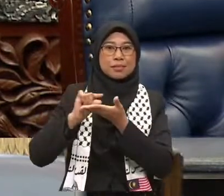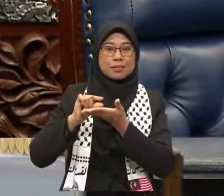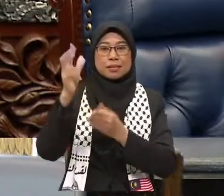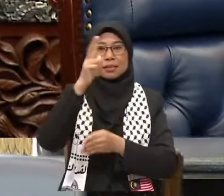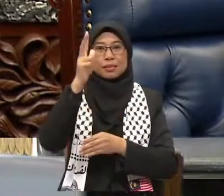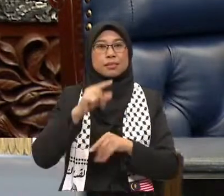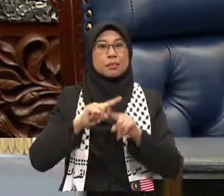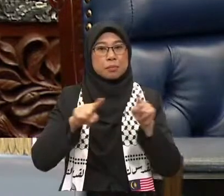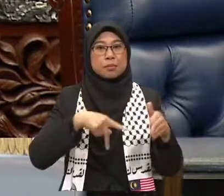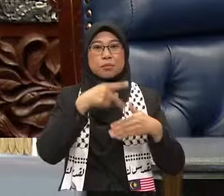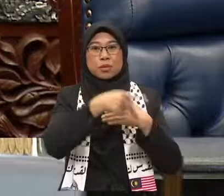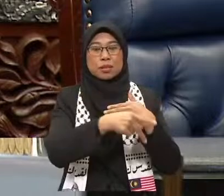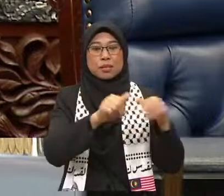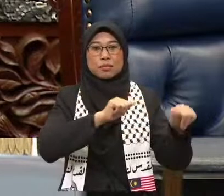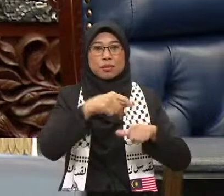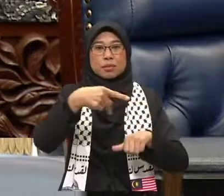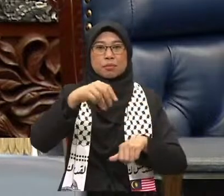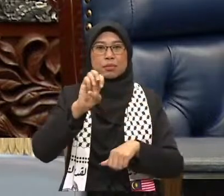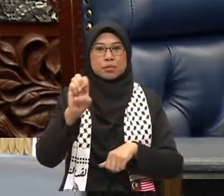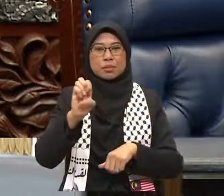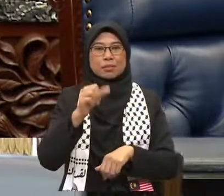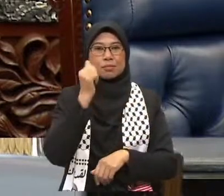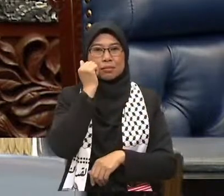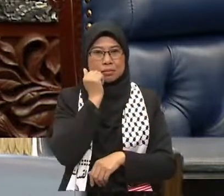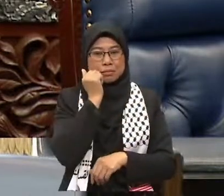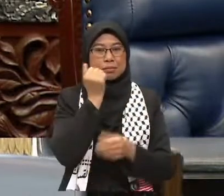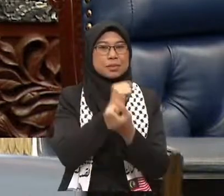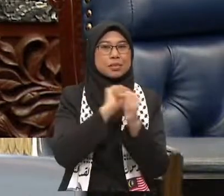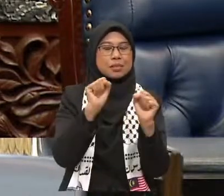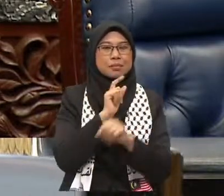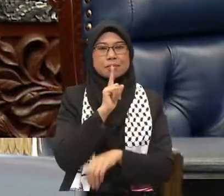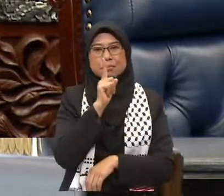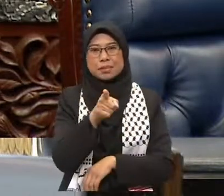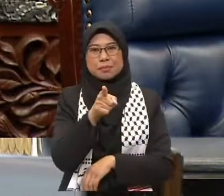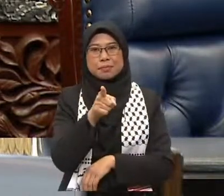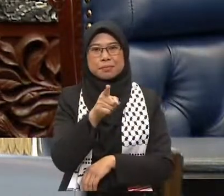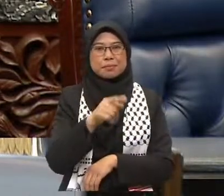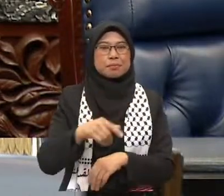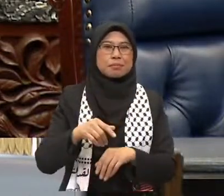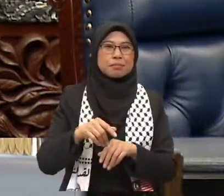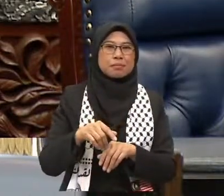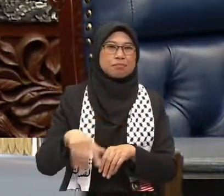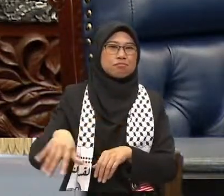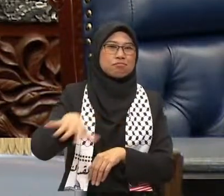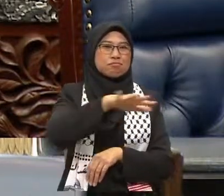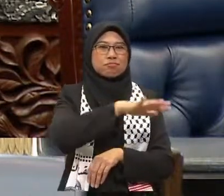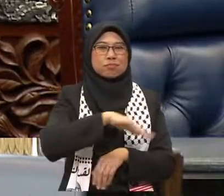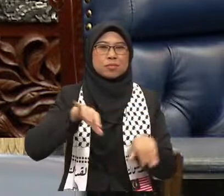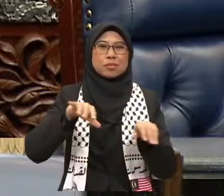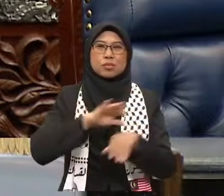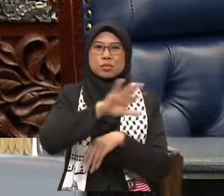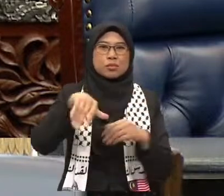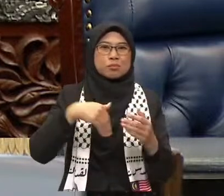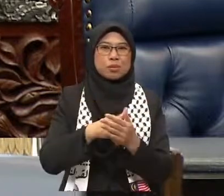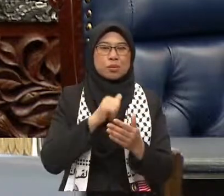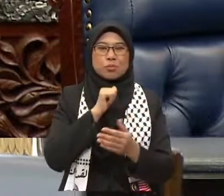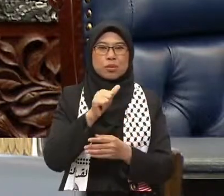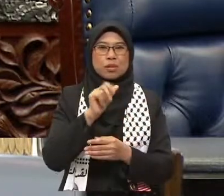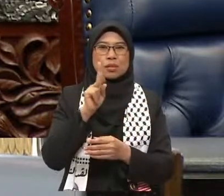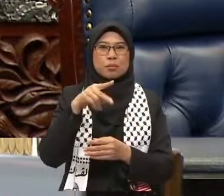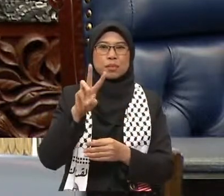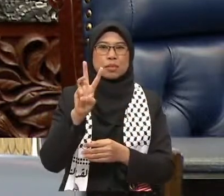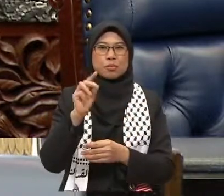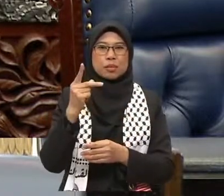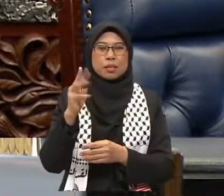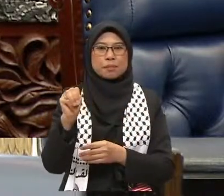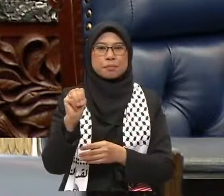knya Untuk negara tua ini persediaan Kita sebenarnya ianya menyeluruh bukan kepada kpkw